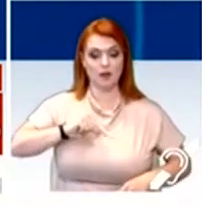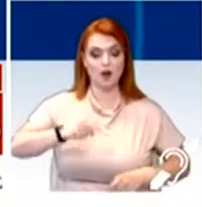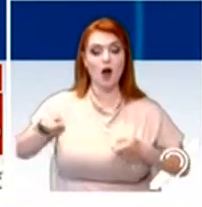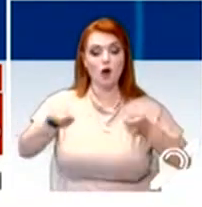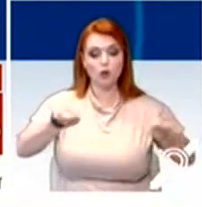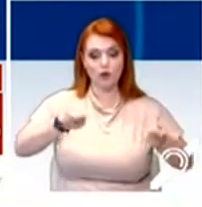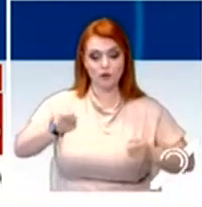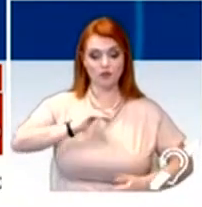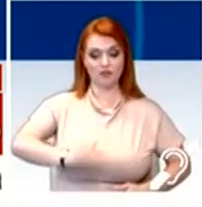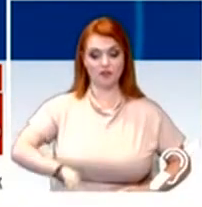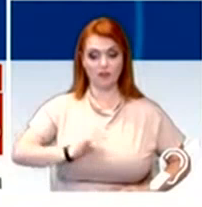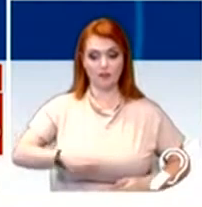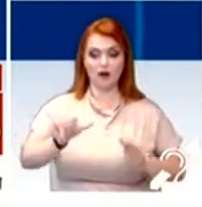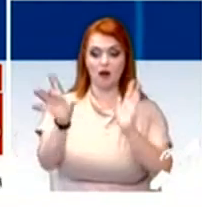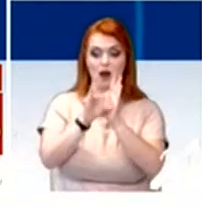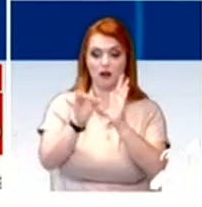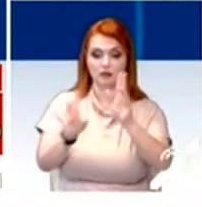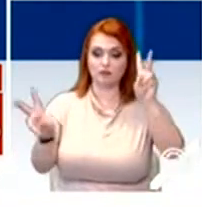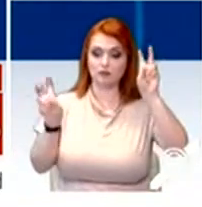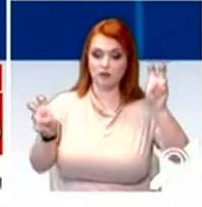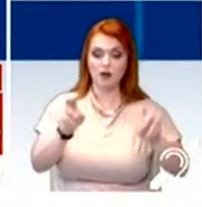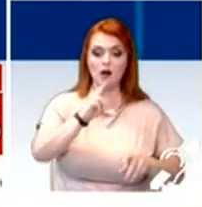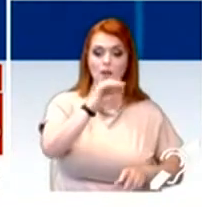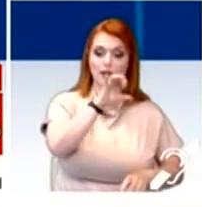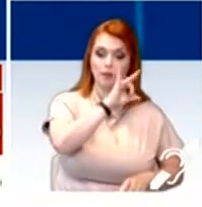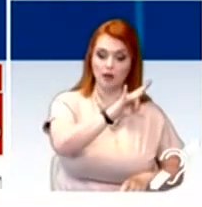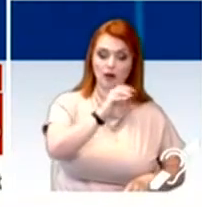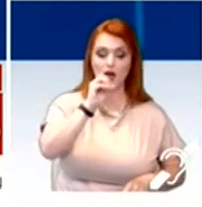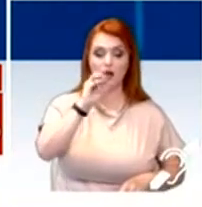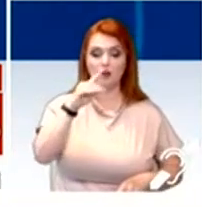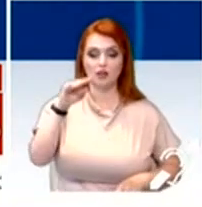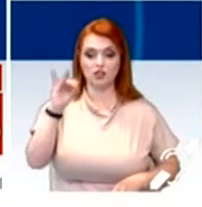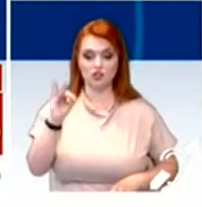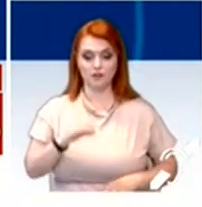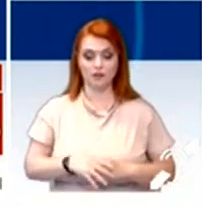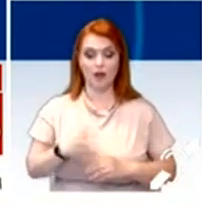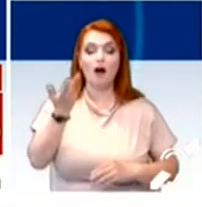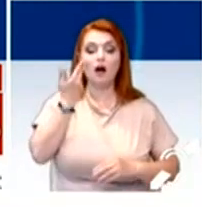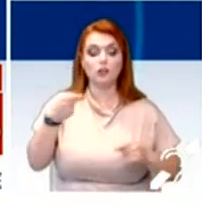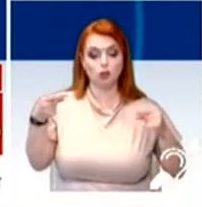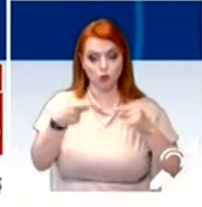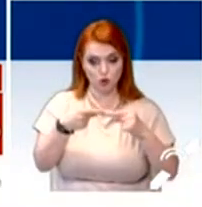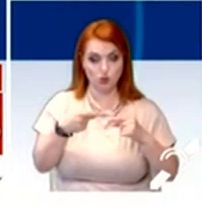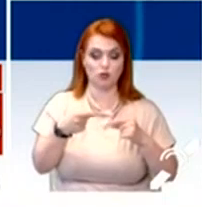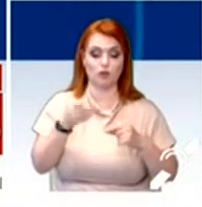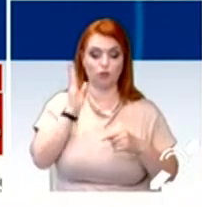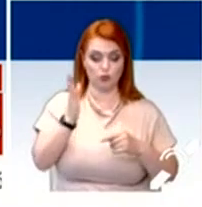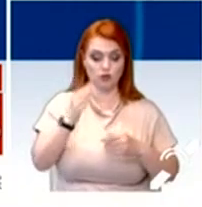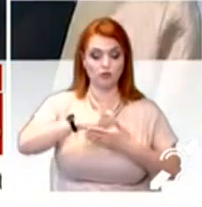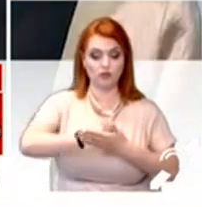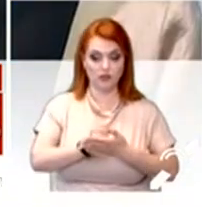în Energetică. Când am putea avea un răspuns de la Andrei, știe colega mea, Carina Müller. Bună seara, Carina, te